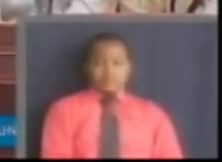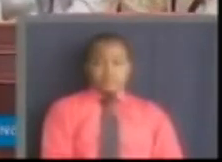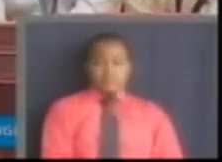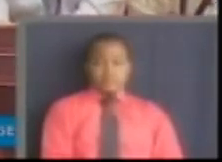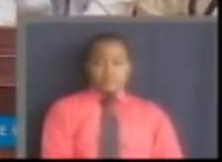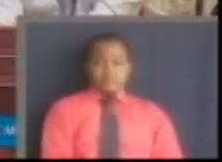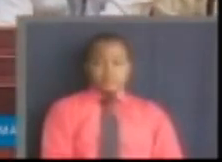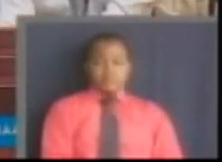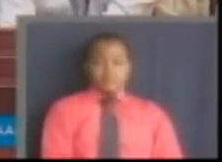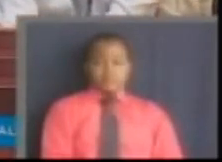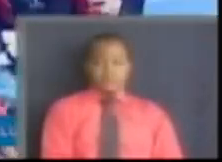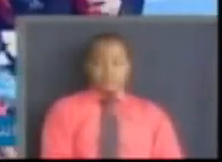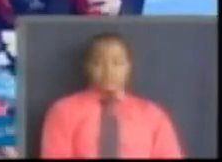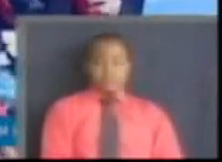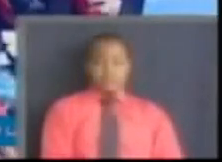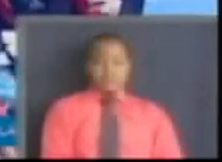Taarifa.